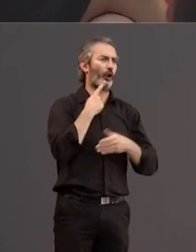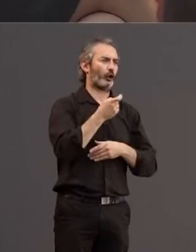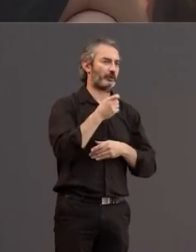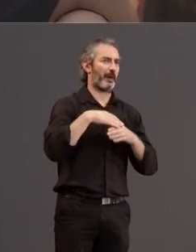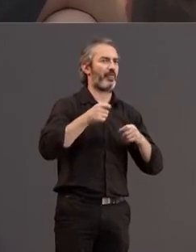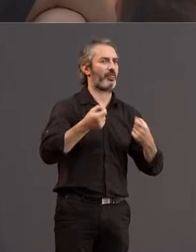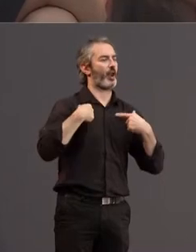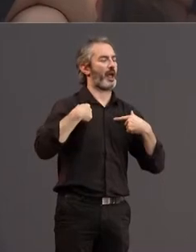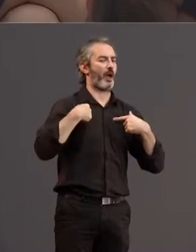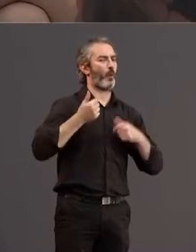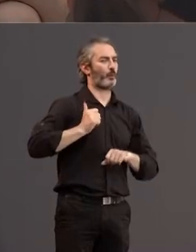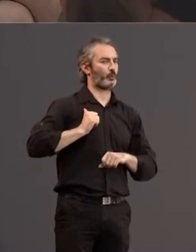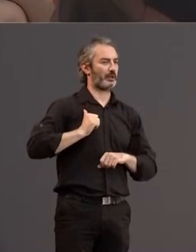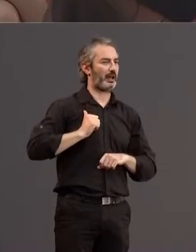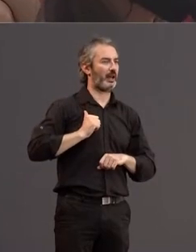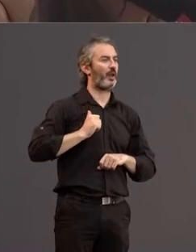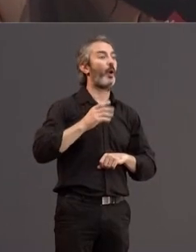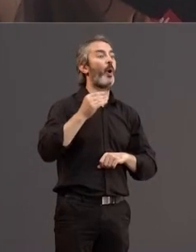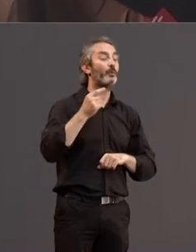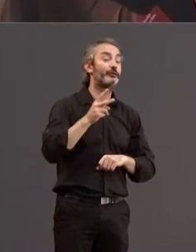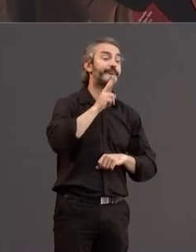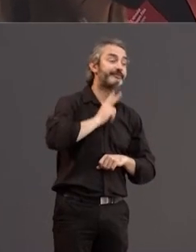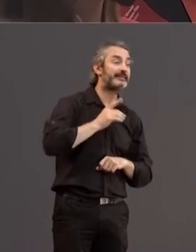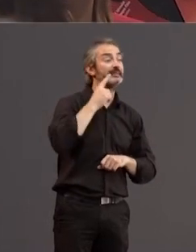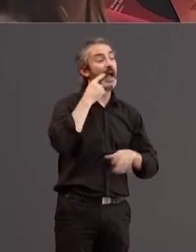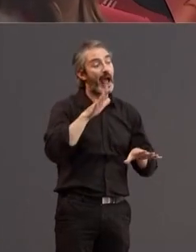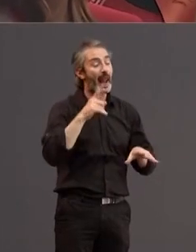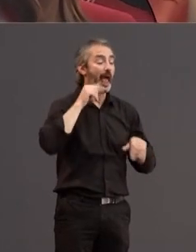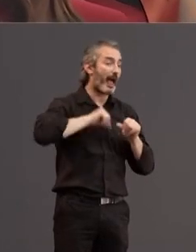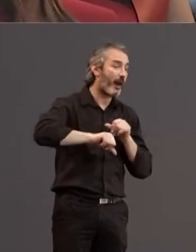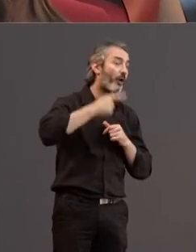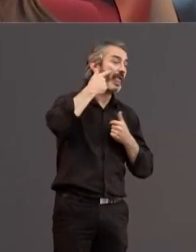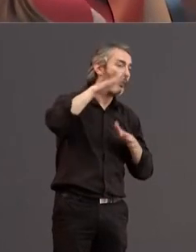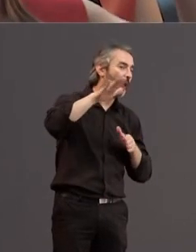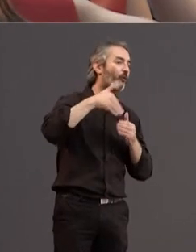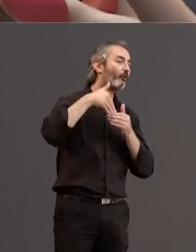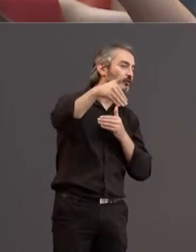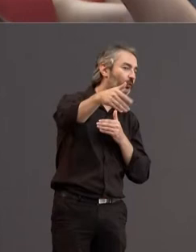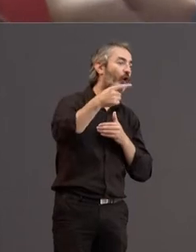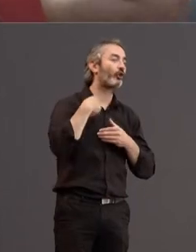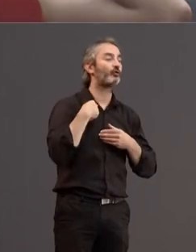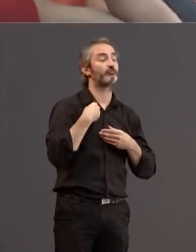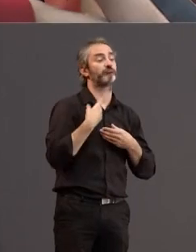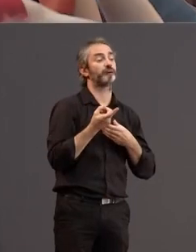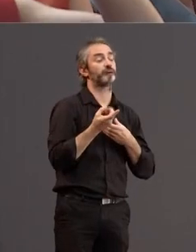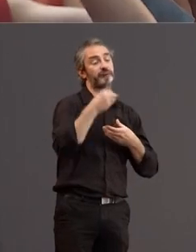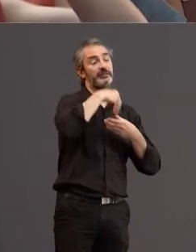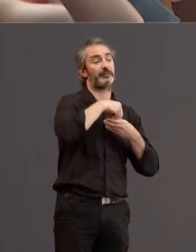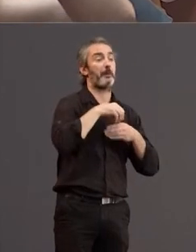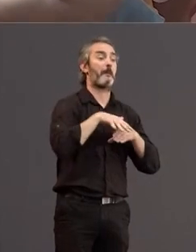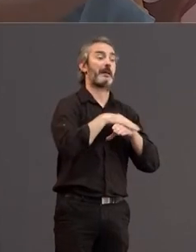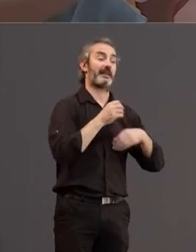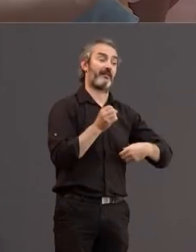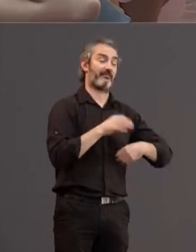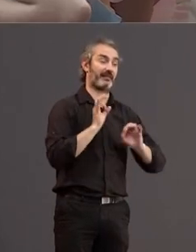oportunitat. Reps molts, ara no tenim res, però tindrem present, t'incluirem a la nostra base de dades, i d'altres